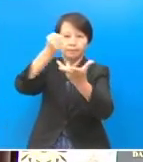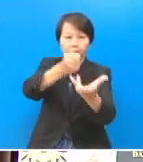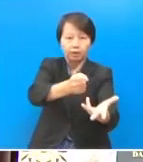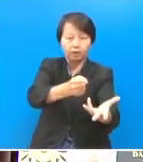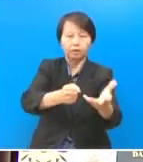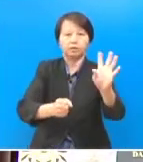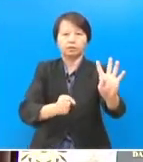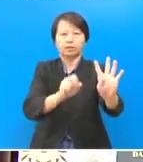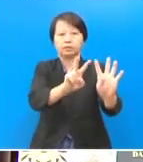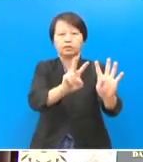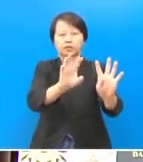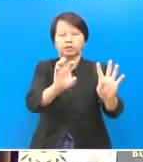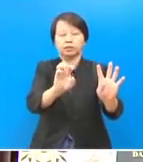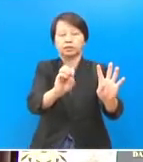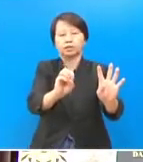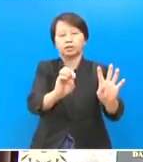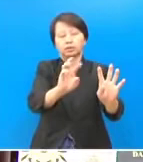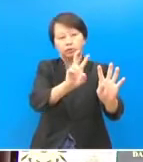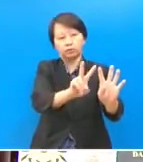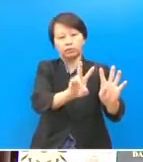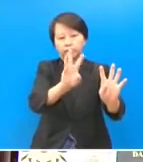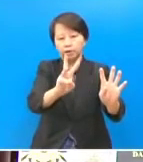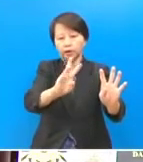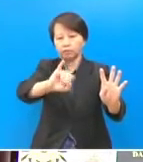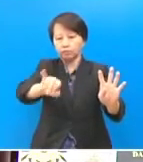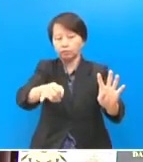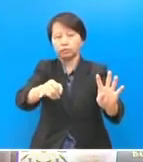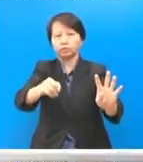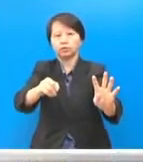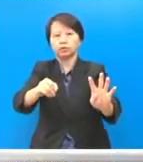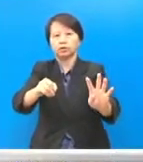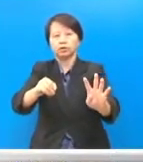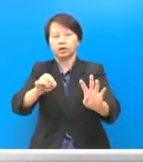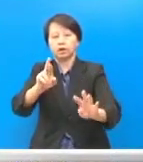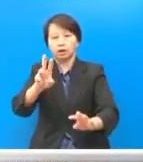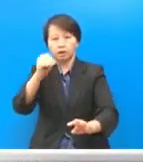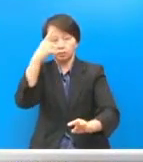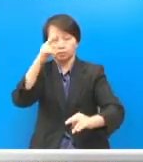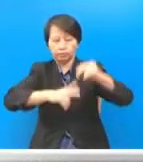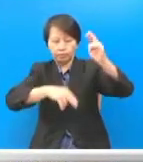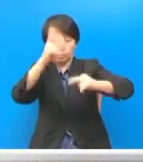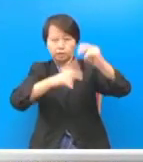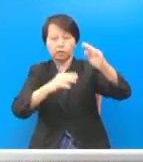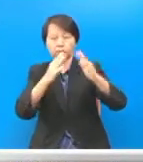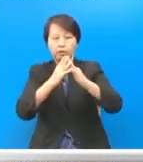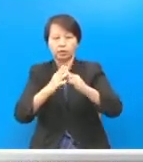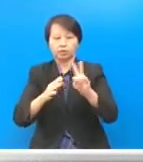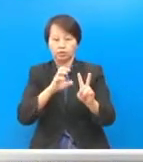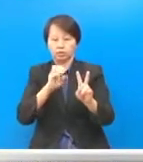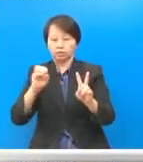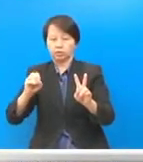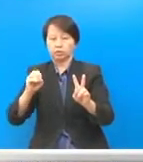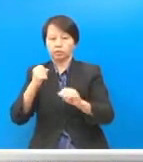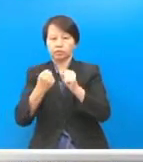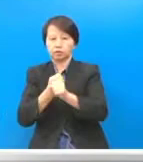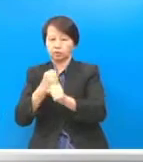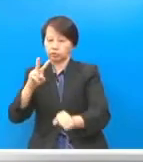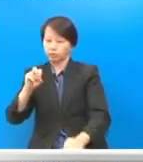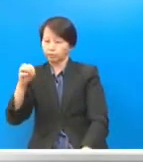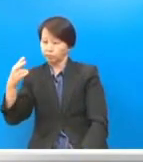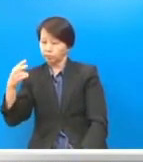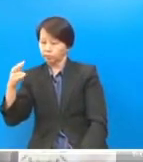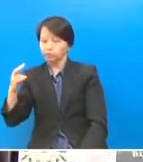420 65000000 lilit untuk menurut mermaid ini yaitu 200juta tinggi pada tahun 2017